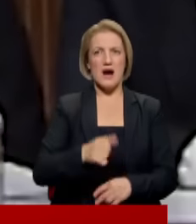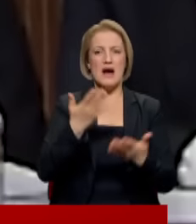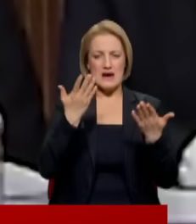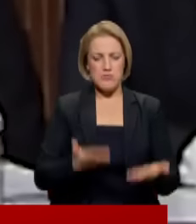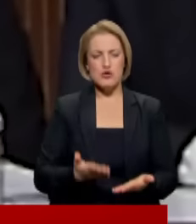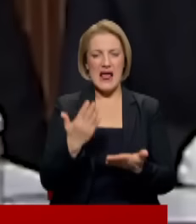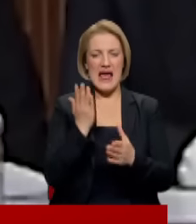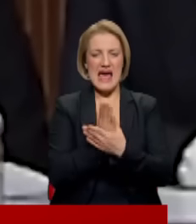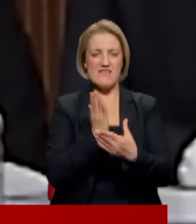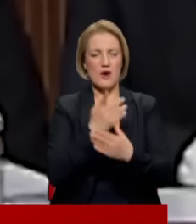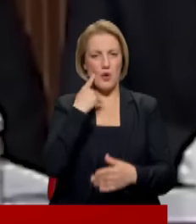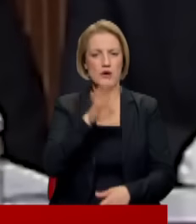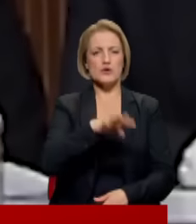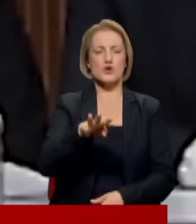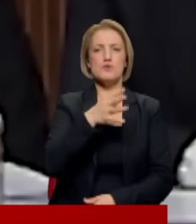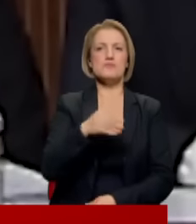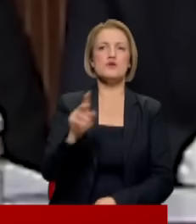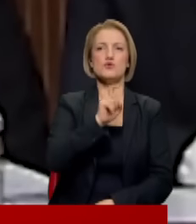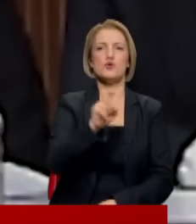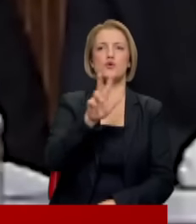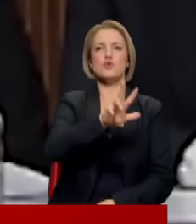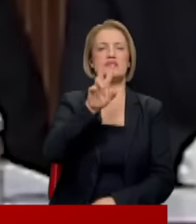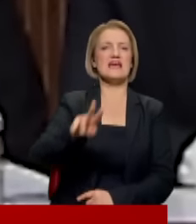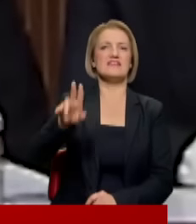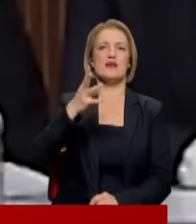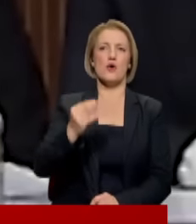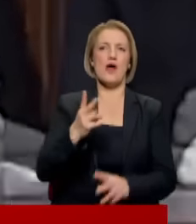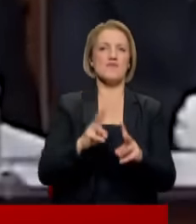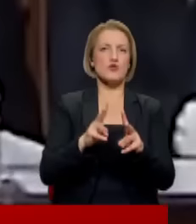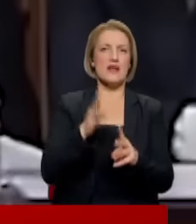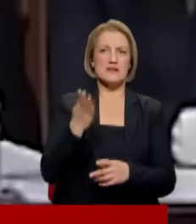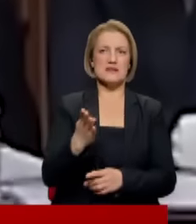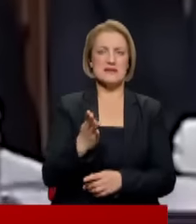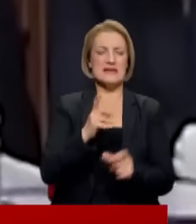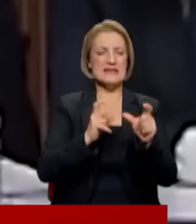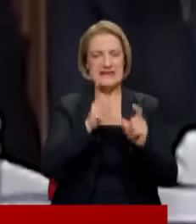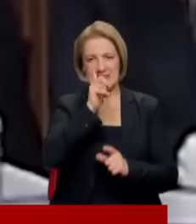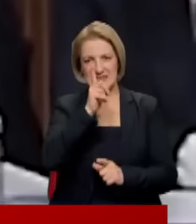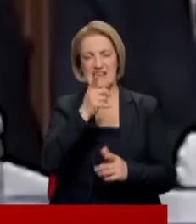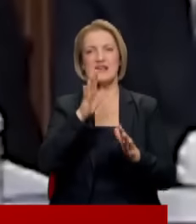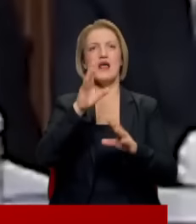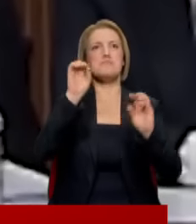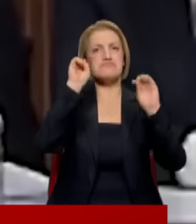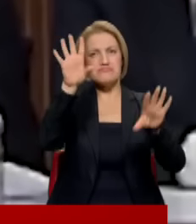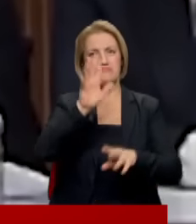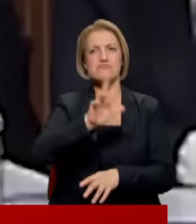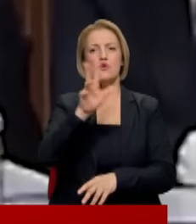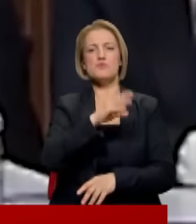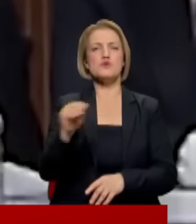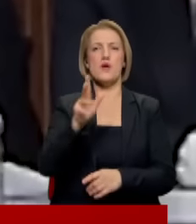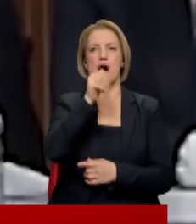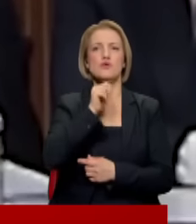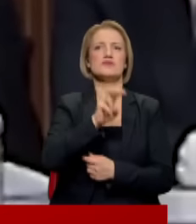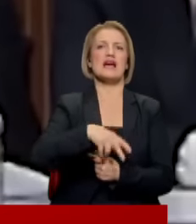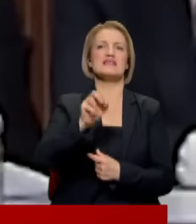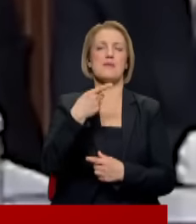evraklarına göre 44 milyon 97.000 L olarak faturalandırılmış ses sahne ışık led ekran 31 m680